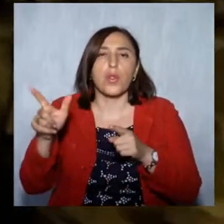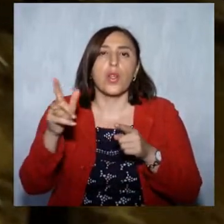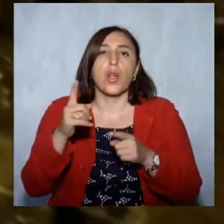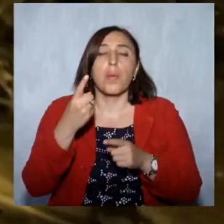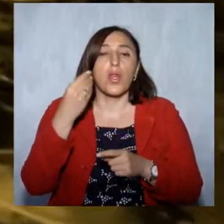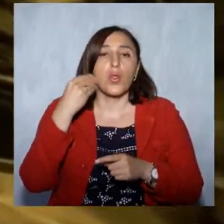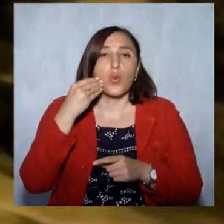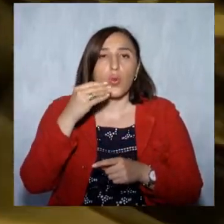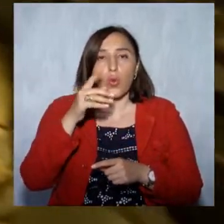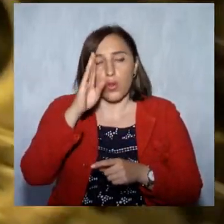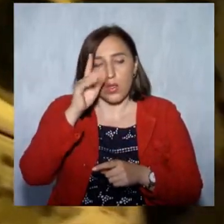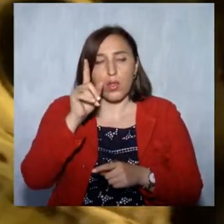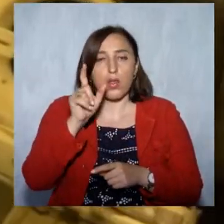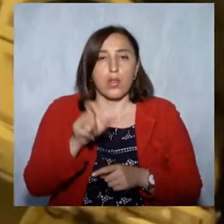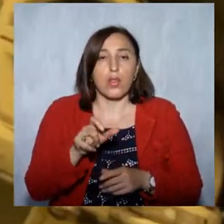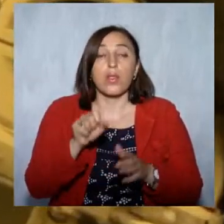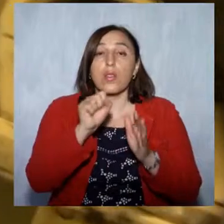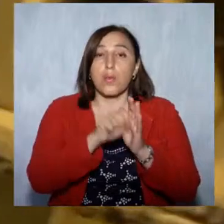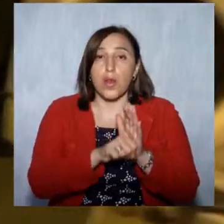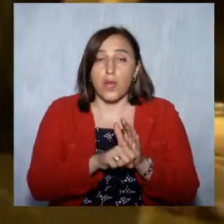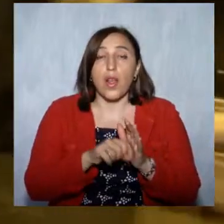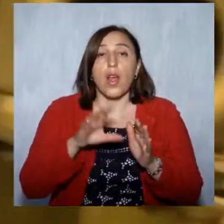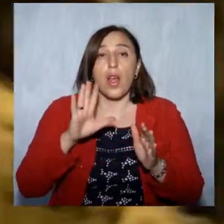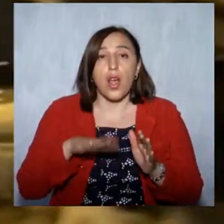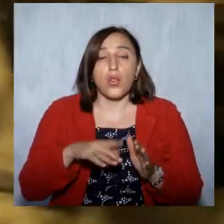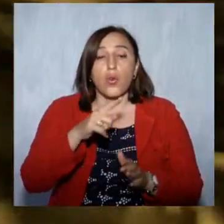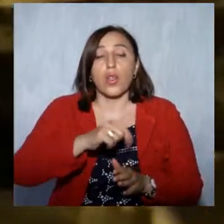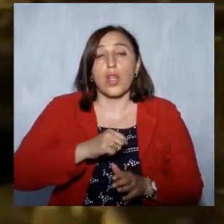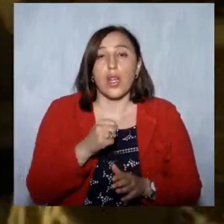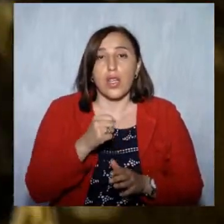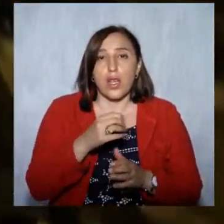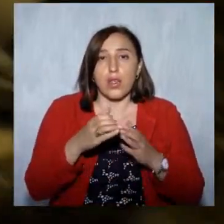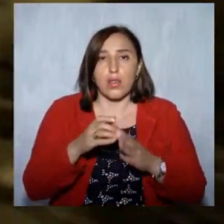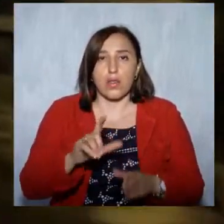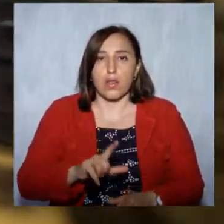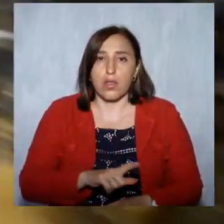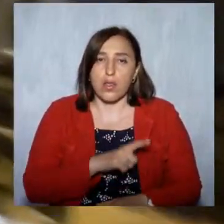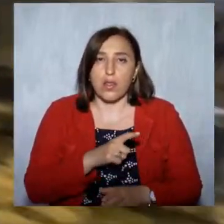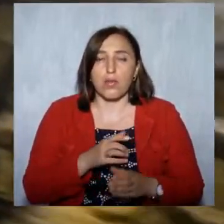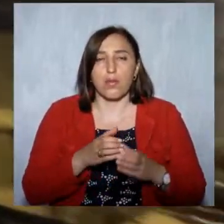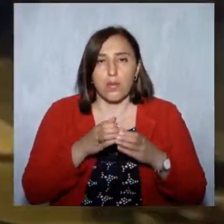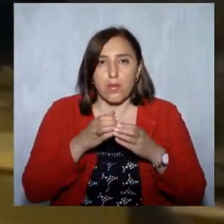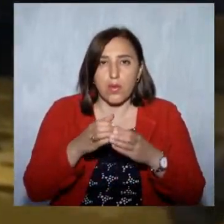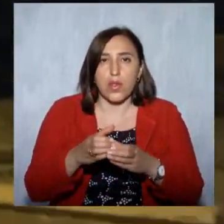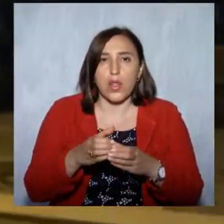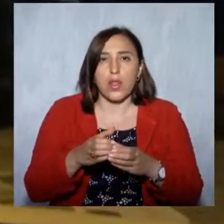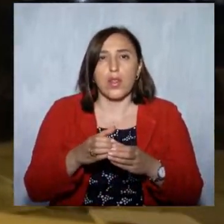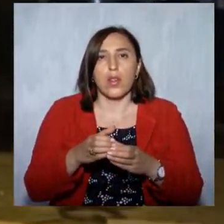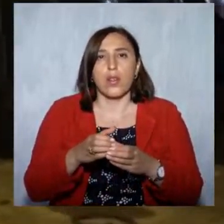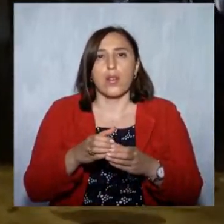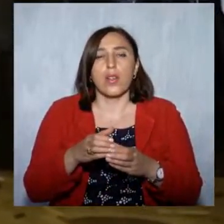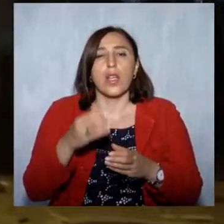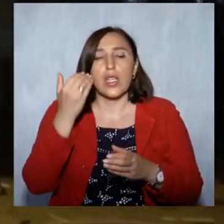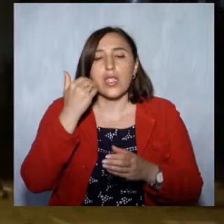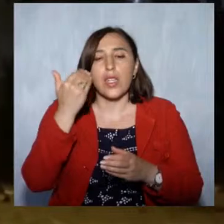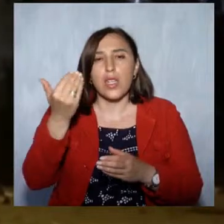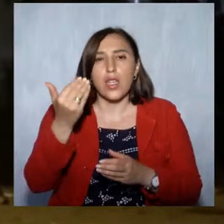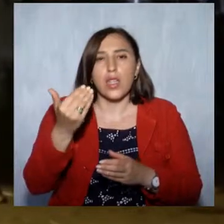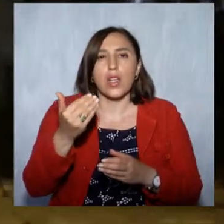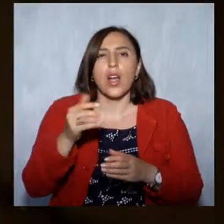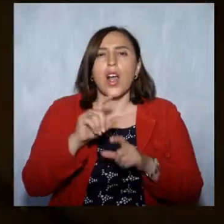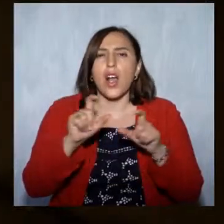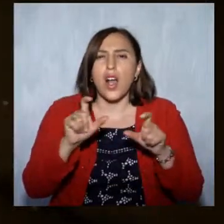թուրք երիտասարդ էր սպանվել, դրանից հետո նրա մի քանի 100 հայրենակիցներ դուրս էին եկել փողոց, հարձակվելով սիրիացիներին